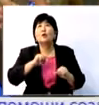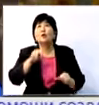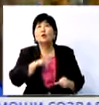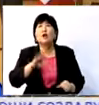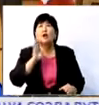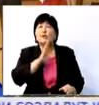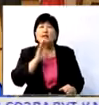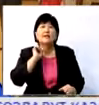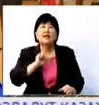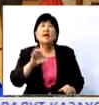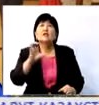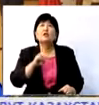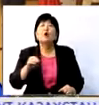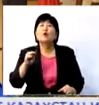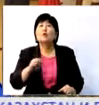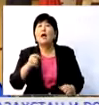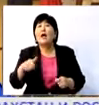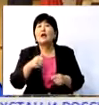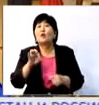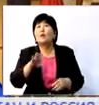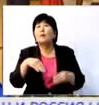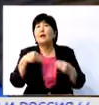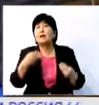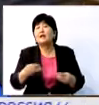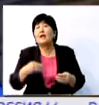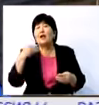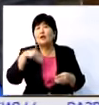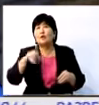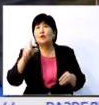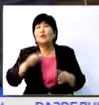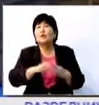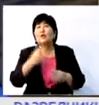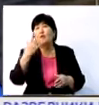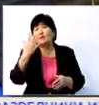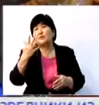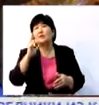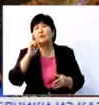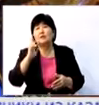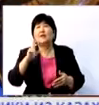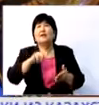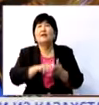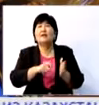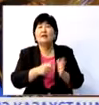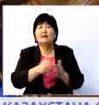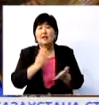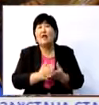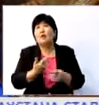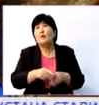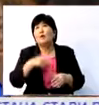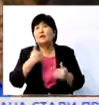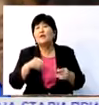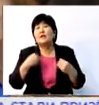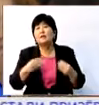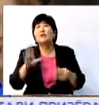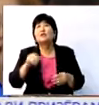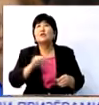и матери-героине Салиме Жумабековой. Аким области вручил легендарному рисоводу ключи от пятикомнатной квартиры. Никто не остался без внимания. Были отмечены